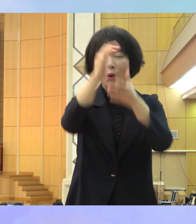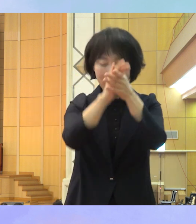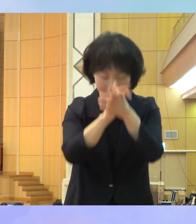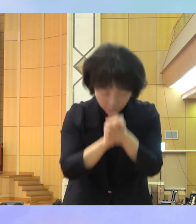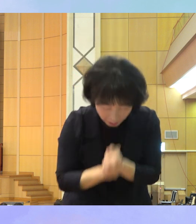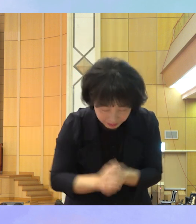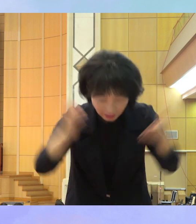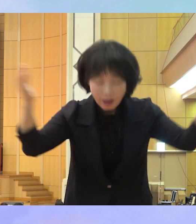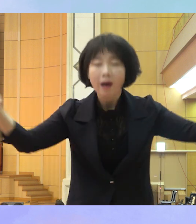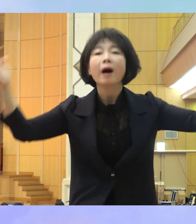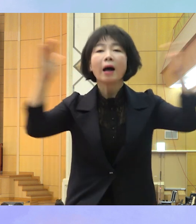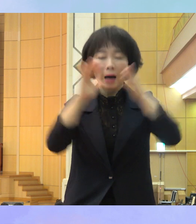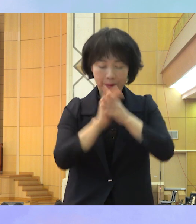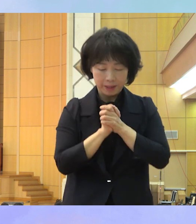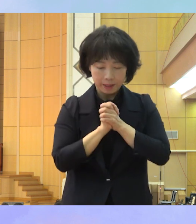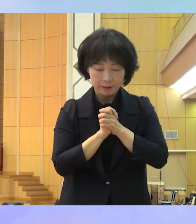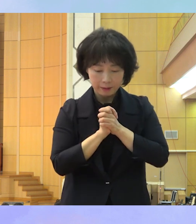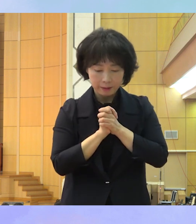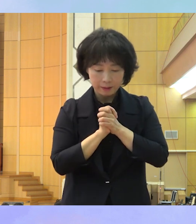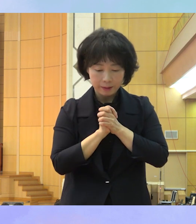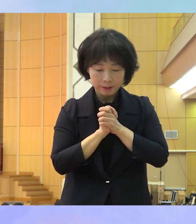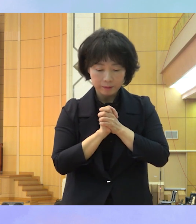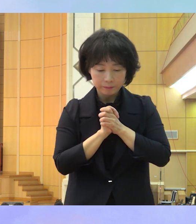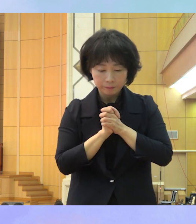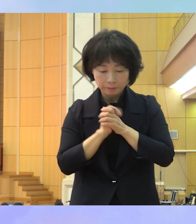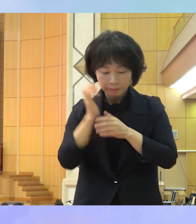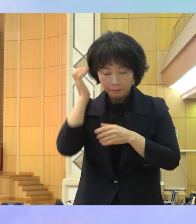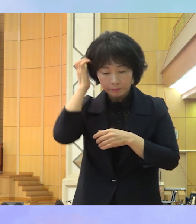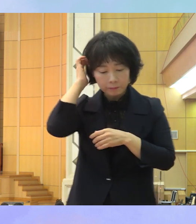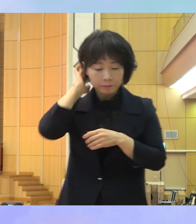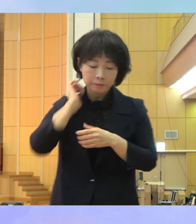기도 올린나이다. 아멘.